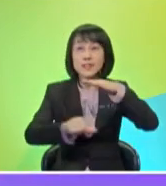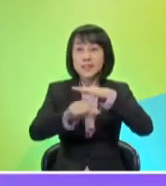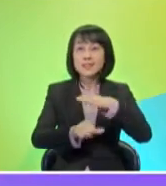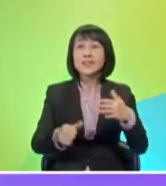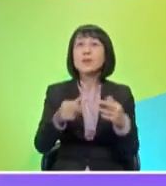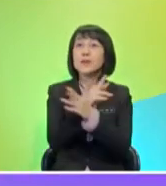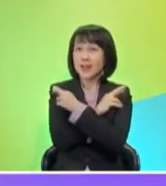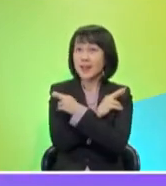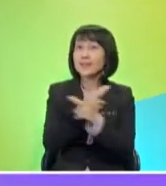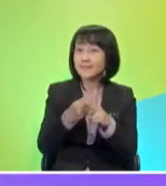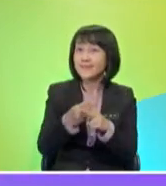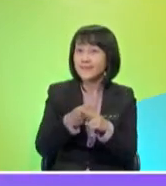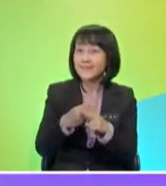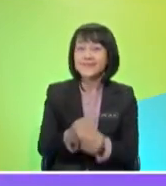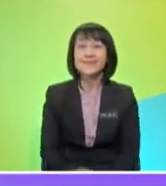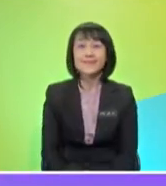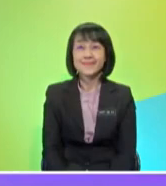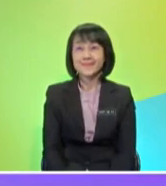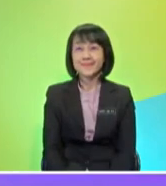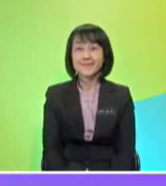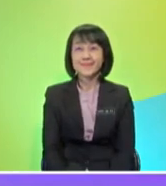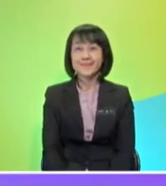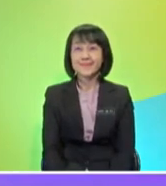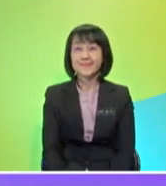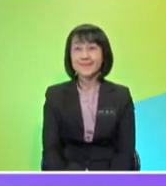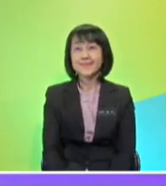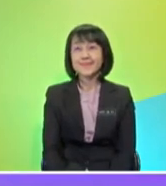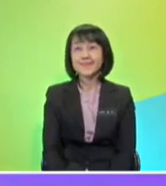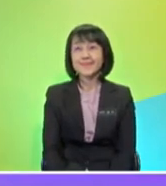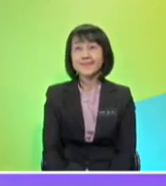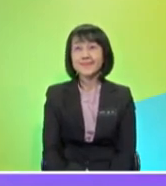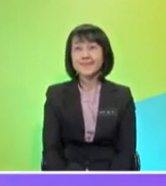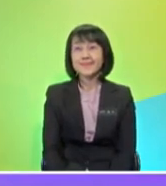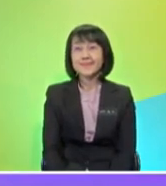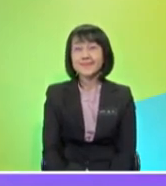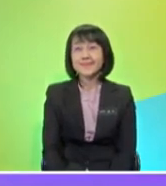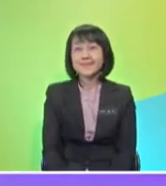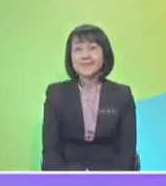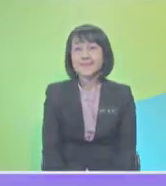dulu sebentar, kembali lagi selepas ini terus bersama kami dalam Didik TV KPM.